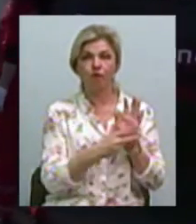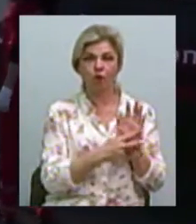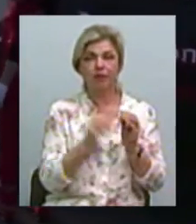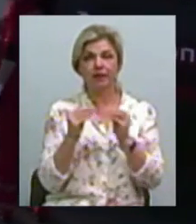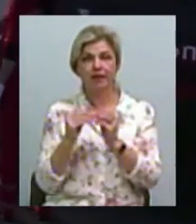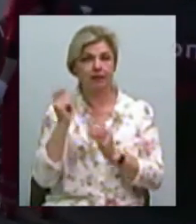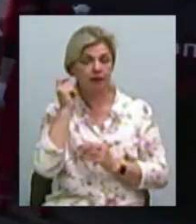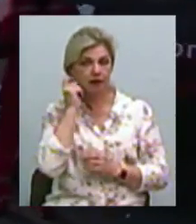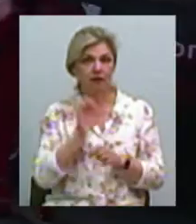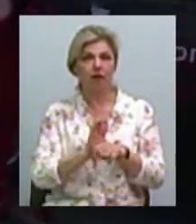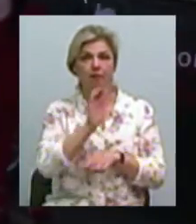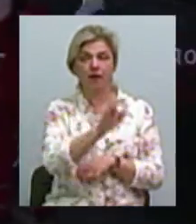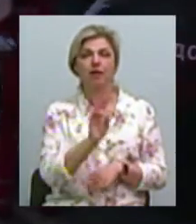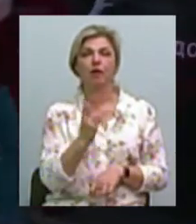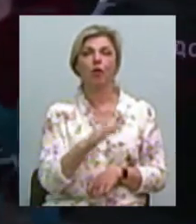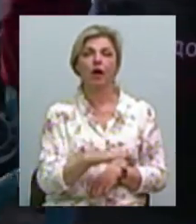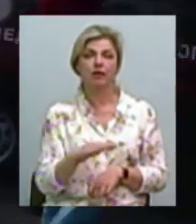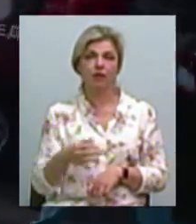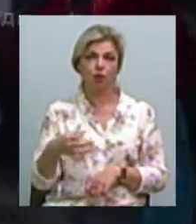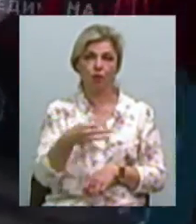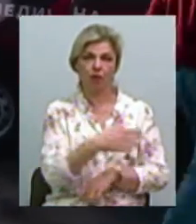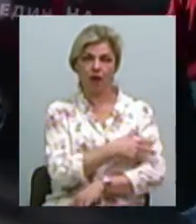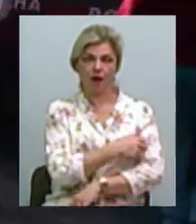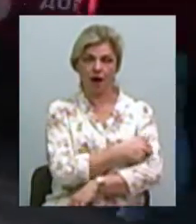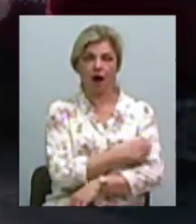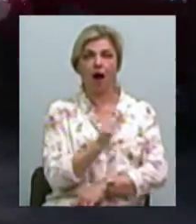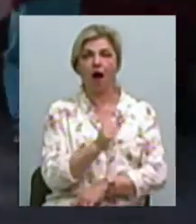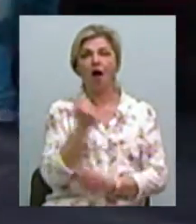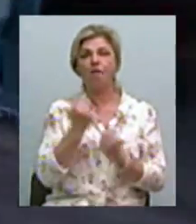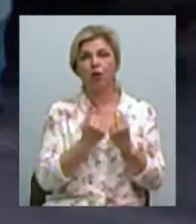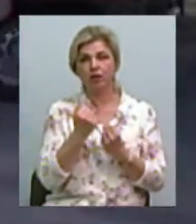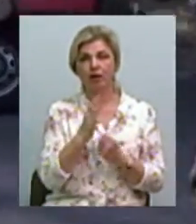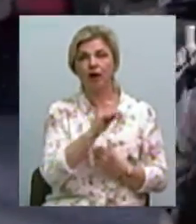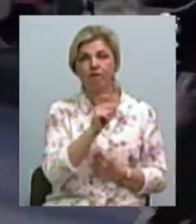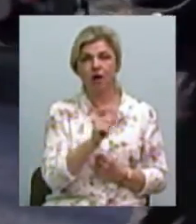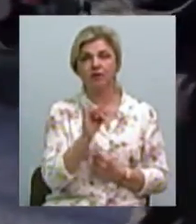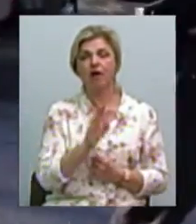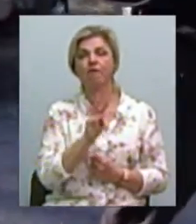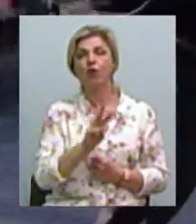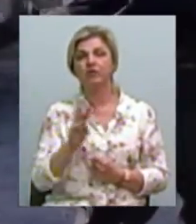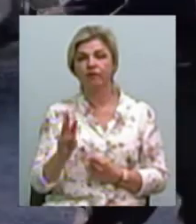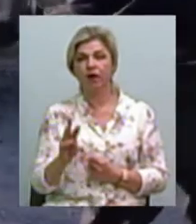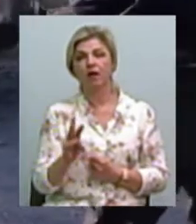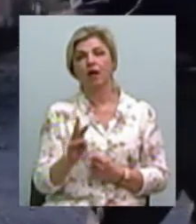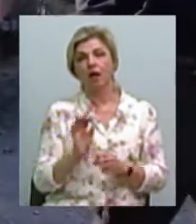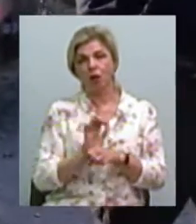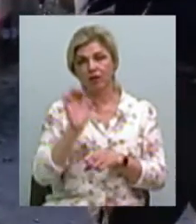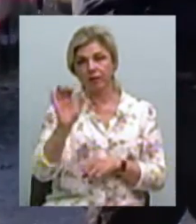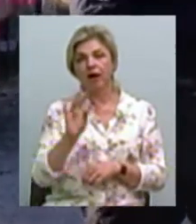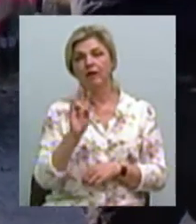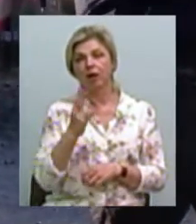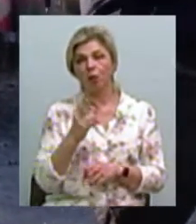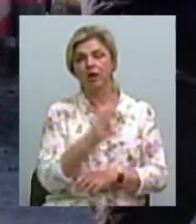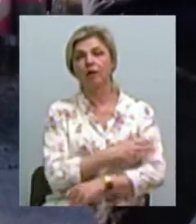до Миколаївської обласної дитячої клінічної лікарні. Водіїв автомобілів ВАЗ та Volkswagen госпіталізували до Миколаївської